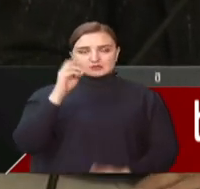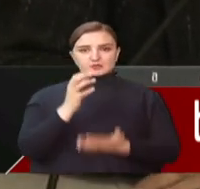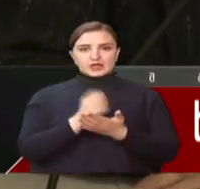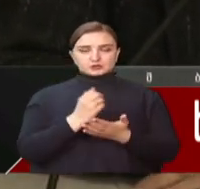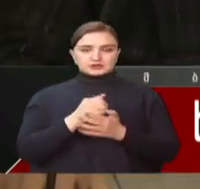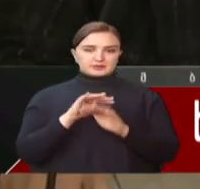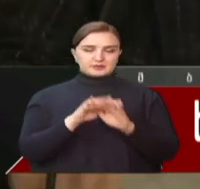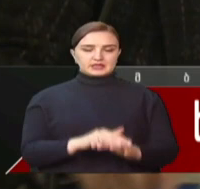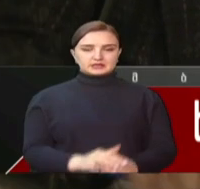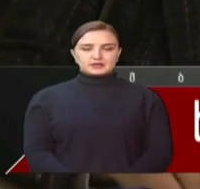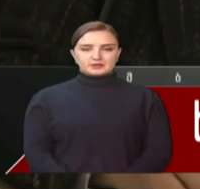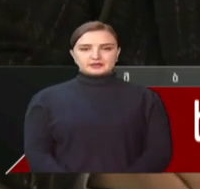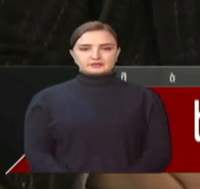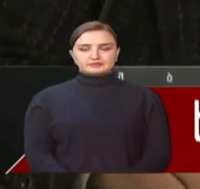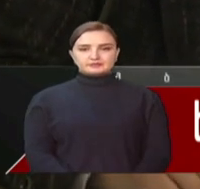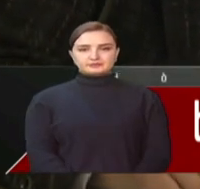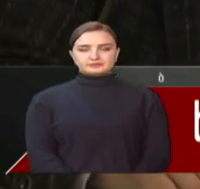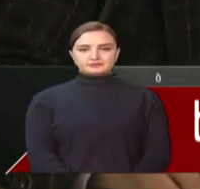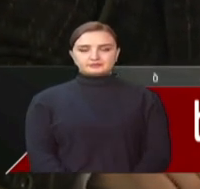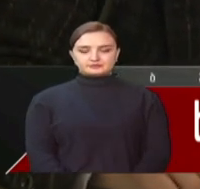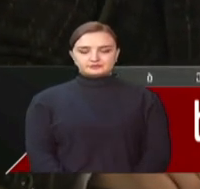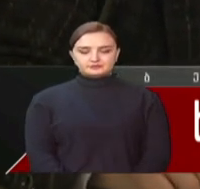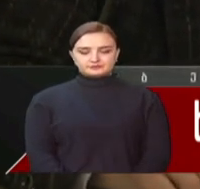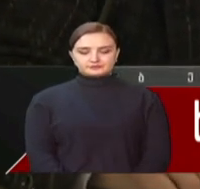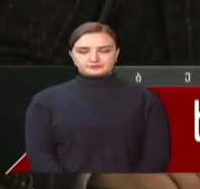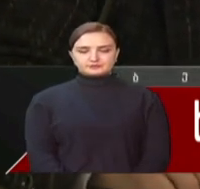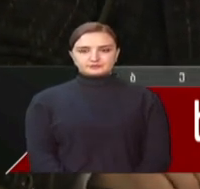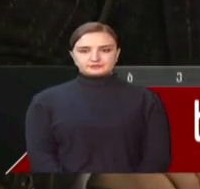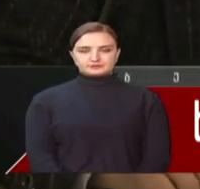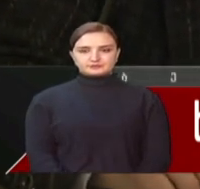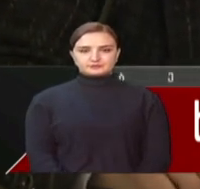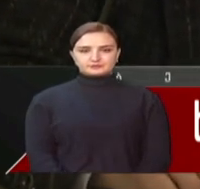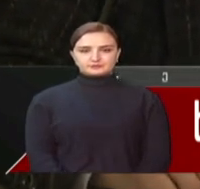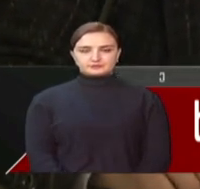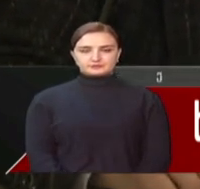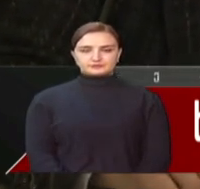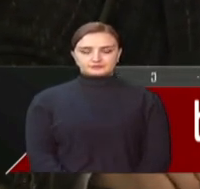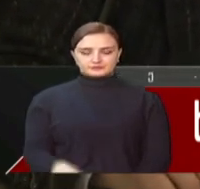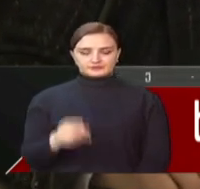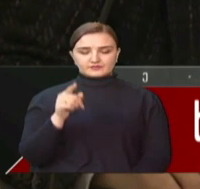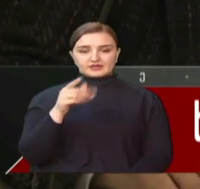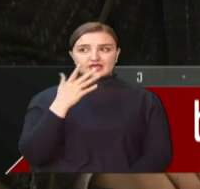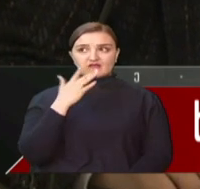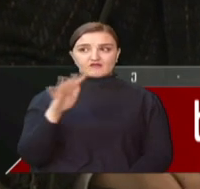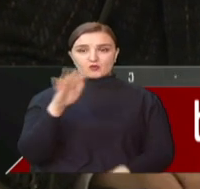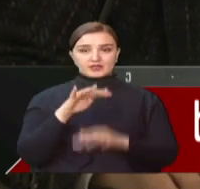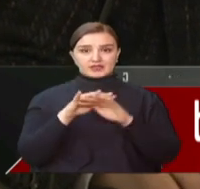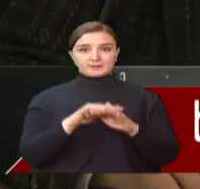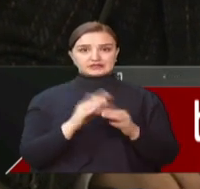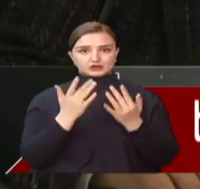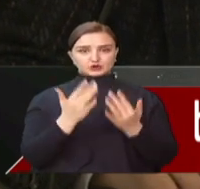რესურსებით ფინანსდებიან. Აი ეს არის, რასაც ქართული არასამთავრობო სექტორი ევროკავშირის დაფინანსებით